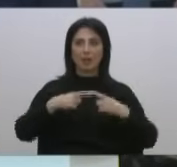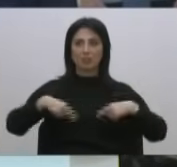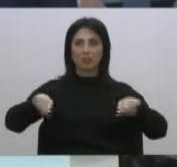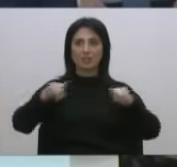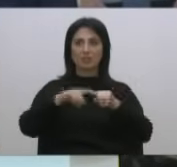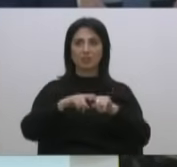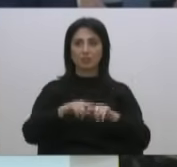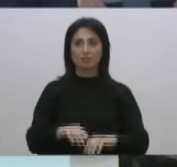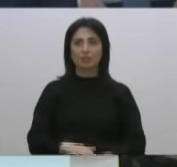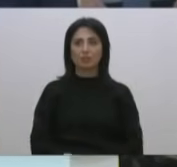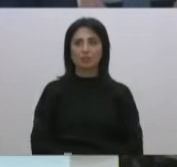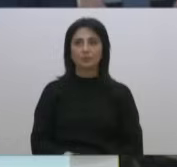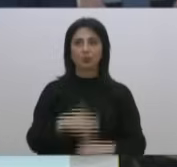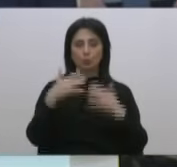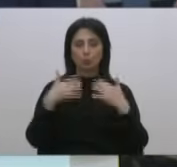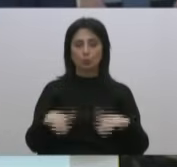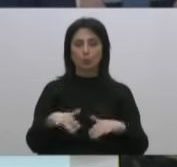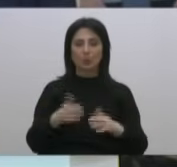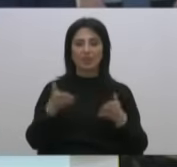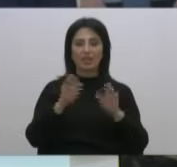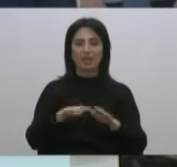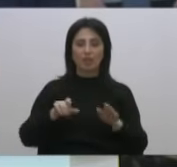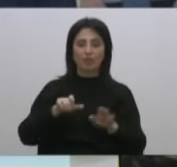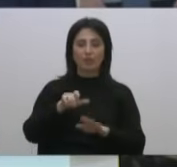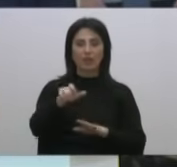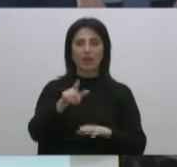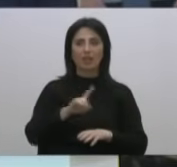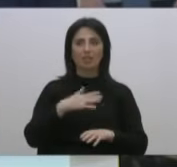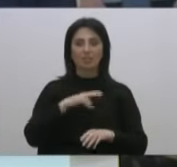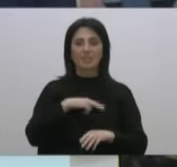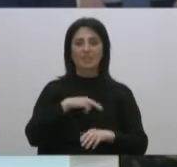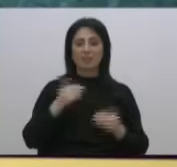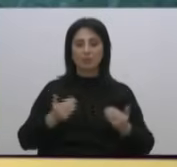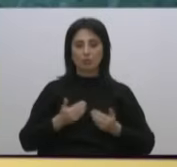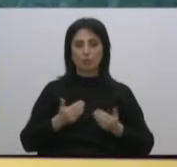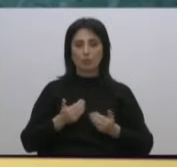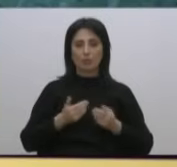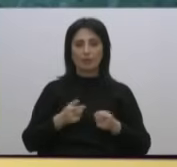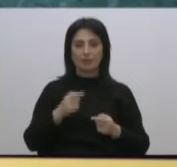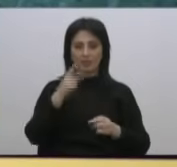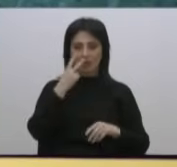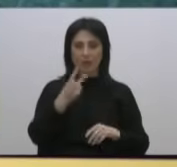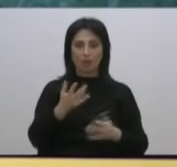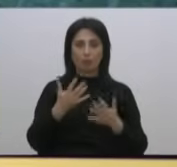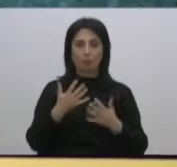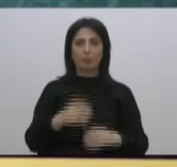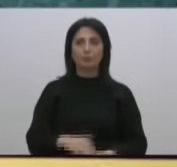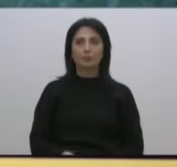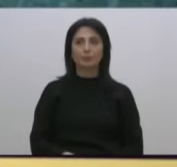სივრცეში უკვე დატოვა კვალი, რომელიც ჩვენ საპარლამენტო ცხოვრებასაც ეთყობა.